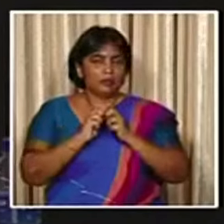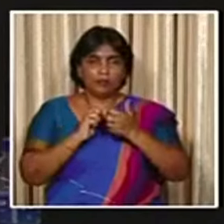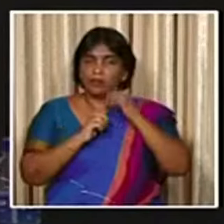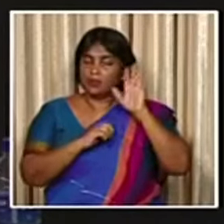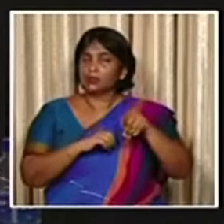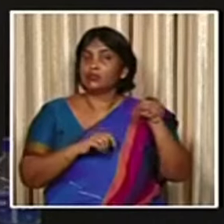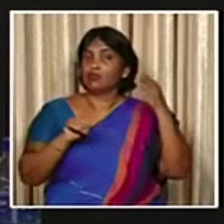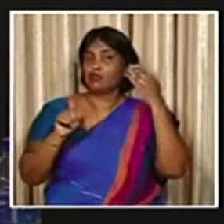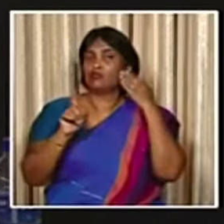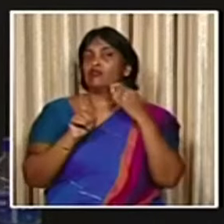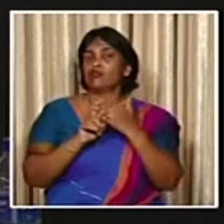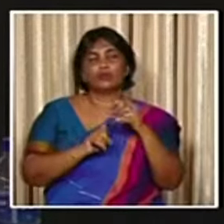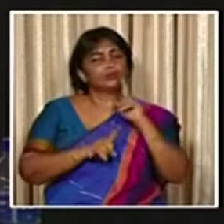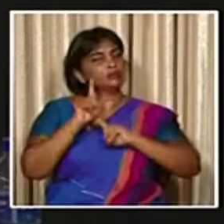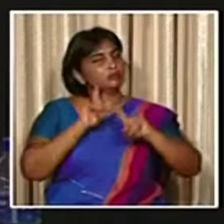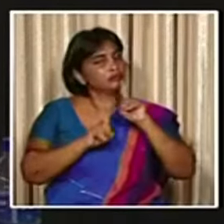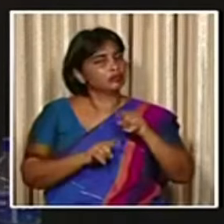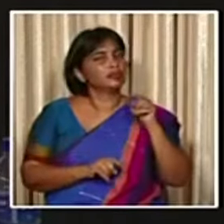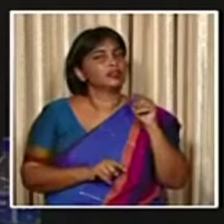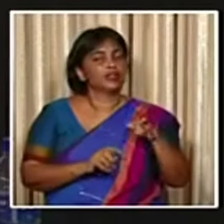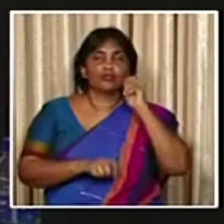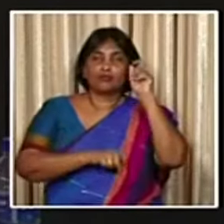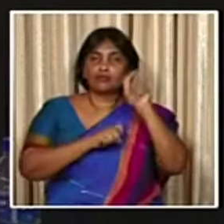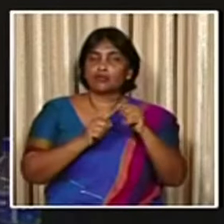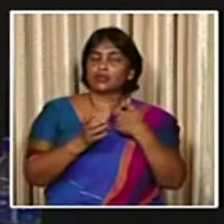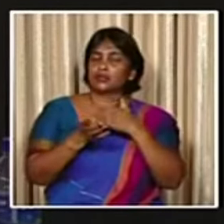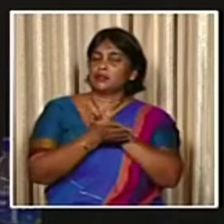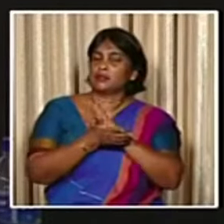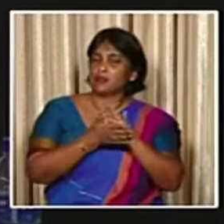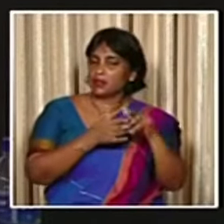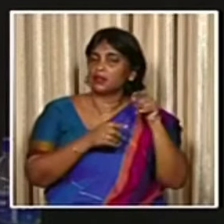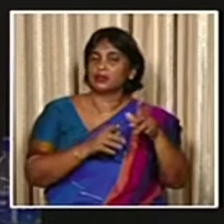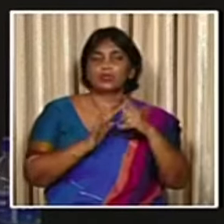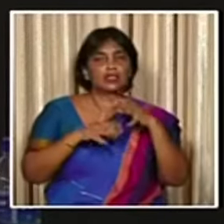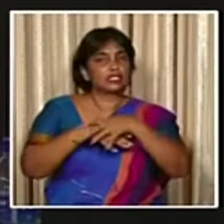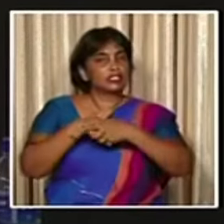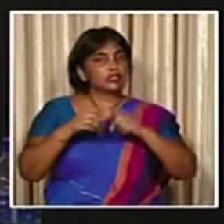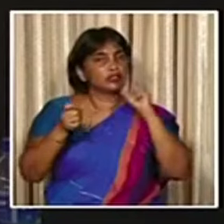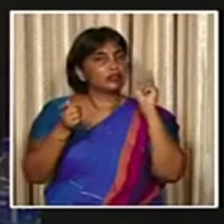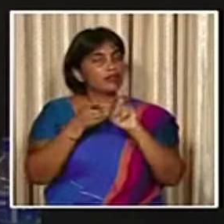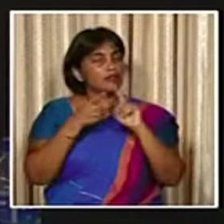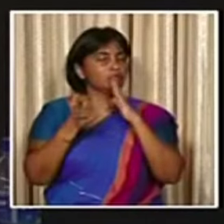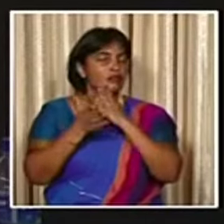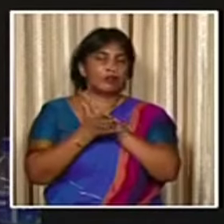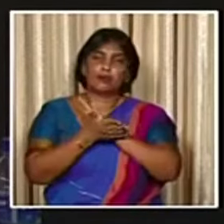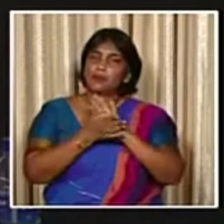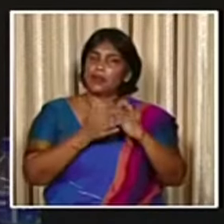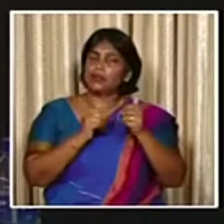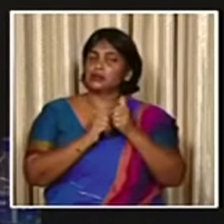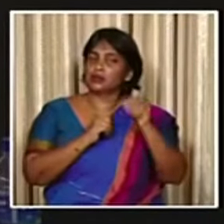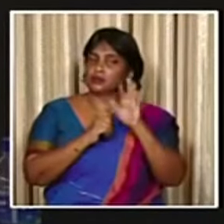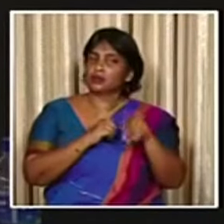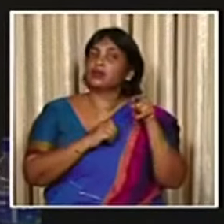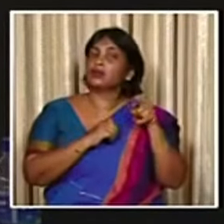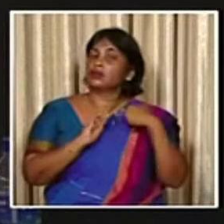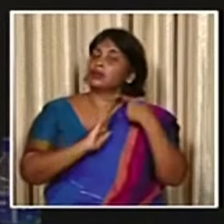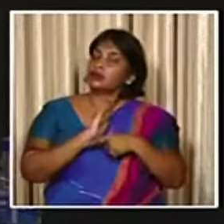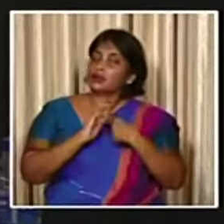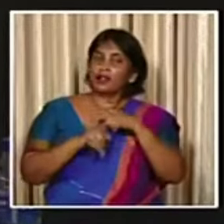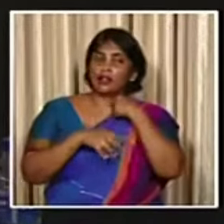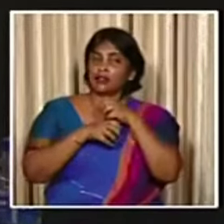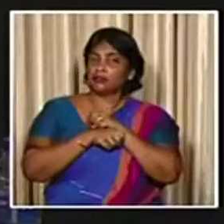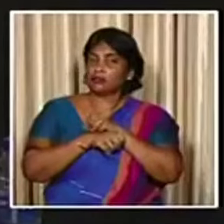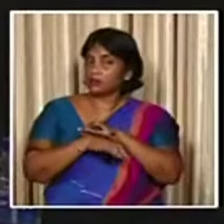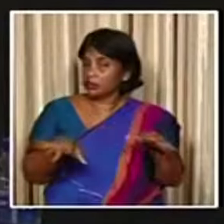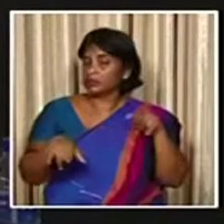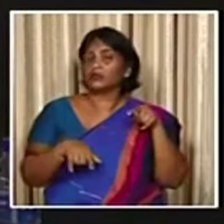යනකොට ඒ පිළිබඳව කතා කරලා ජනතාව සංසුන් කරලා ජාතීන් අතර සංහිඳියාව සමගිය ඇති කරලා මේ රට ලේ